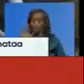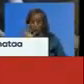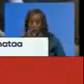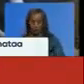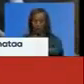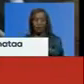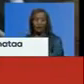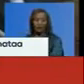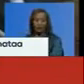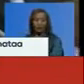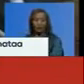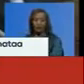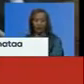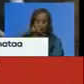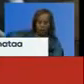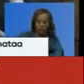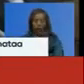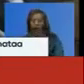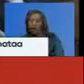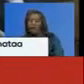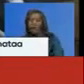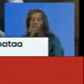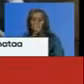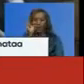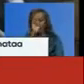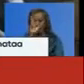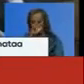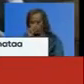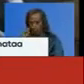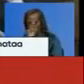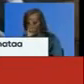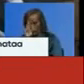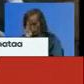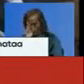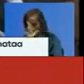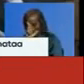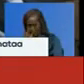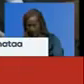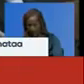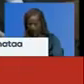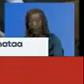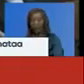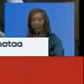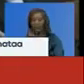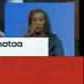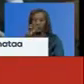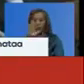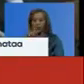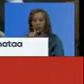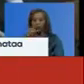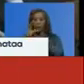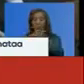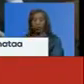በ1997 ዓ.ም በደቡብ አፍሪካ ፕሪቶሪያ ሲፐር ኢድ በክሪፕቶግራፊ ፖስት